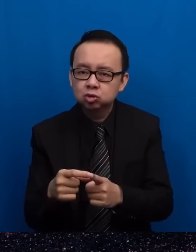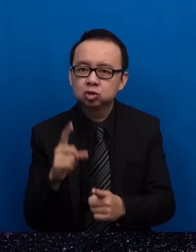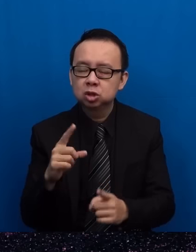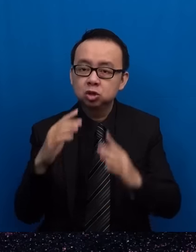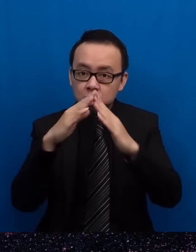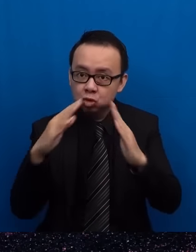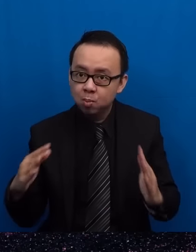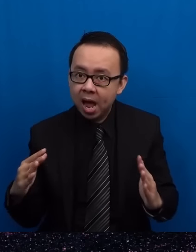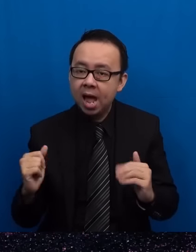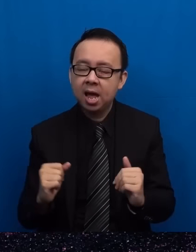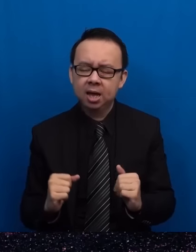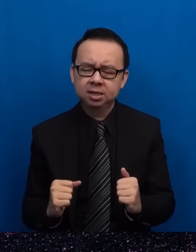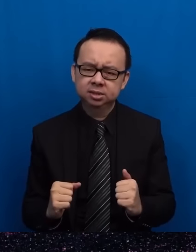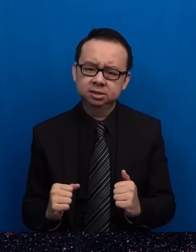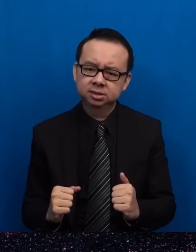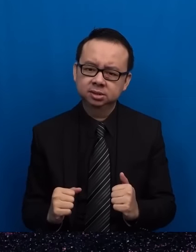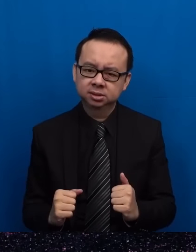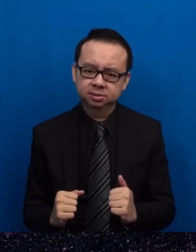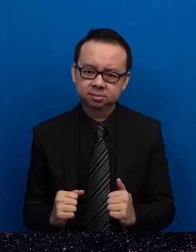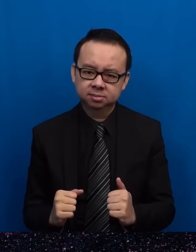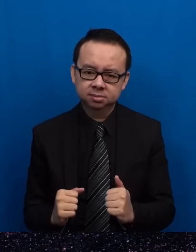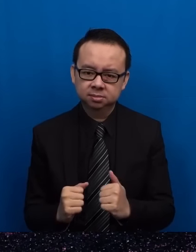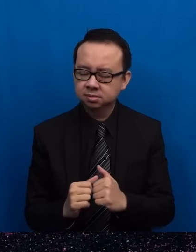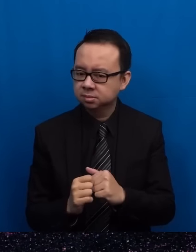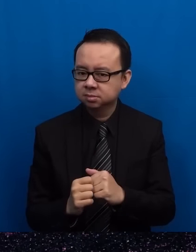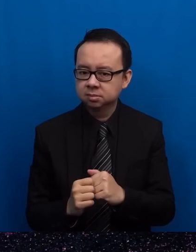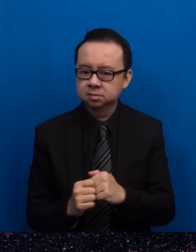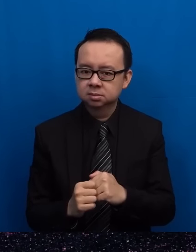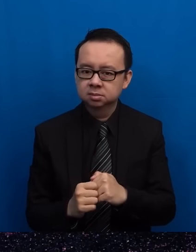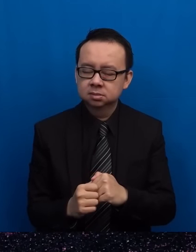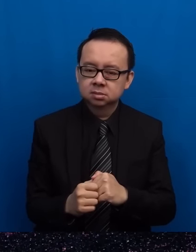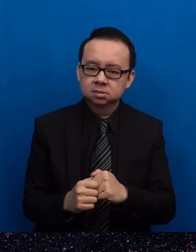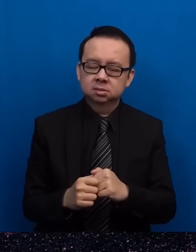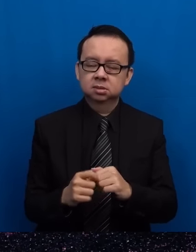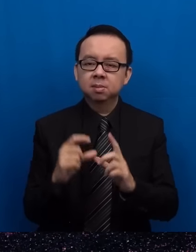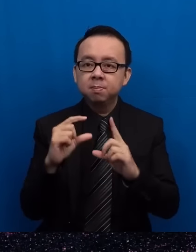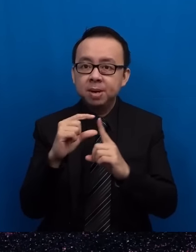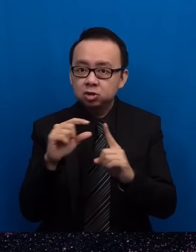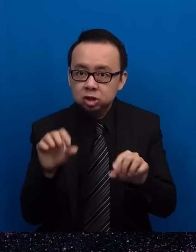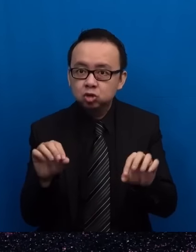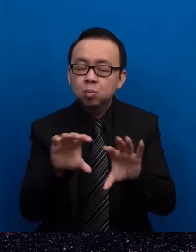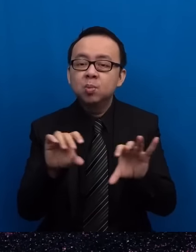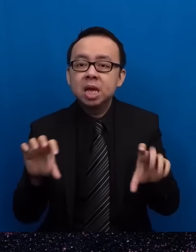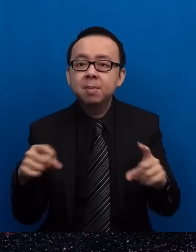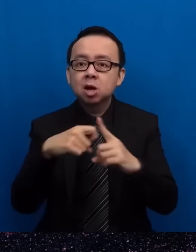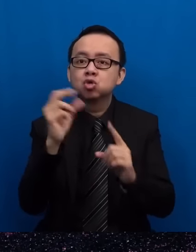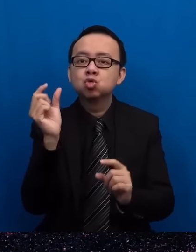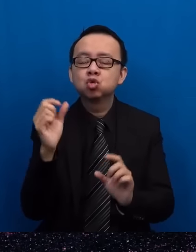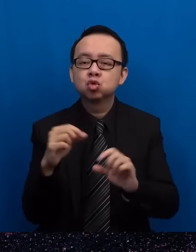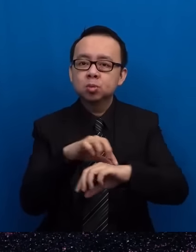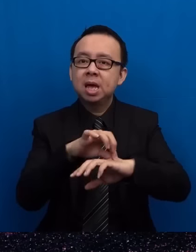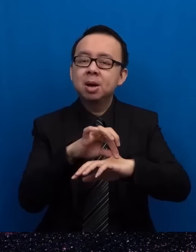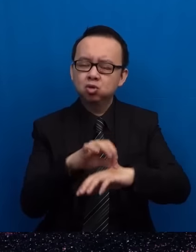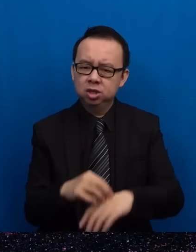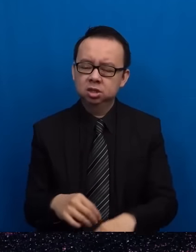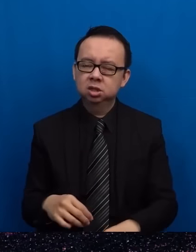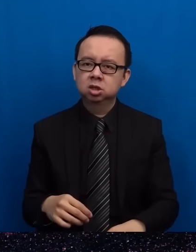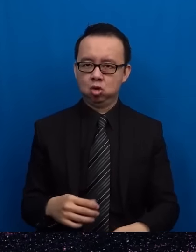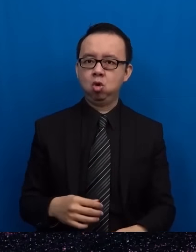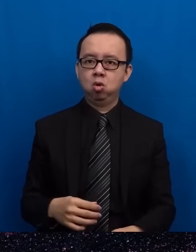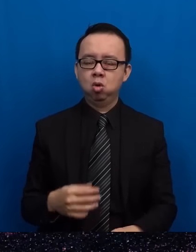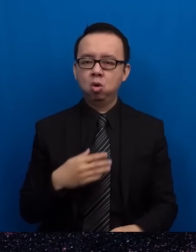Ya, Simon itu penyamak kain. Penyamak kulit maksudnya saya. Pergi ke sana jemput dia. Loh, aku ini cari